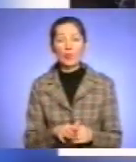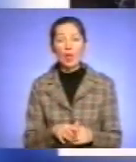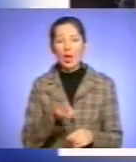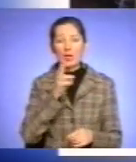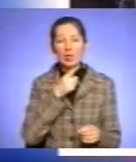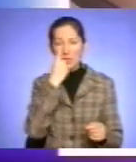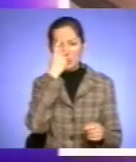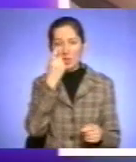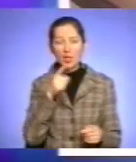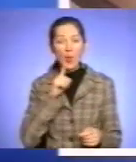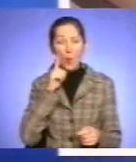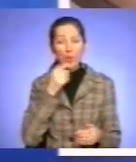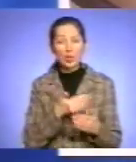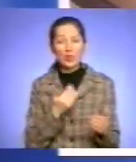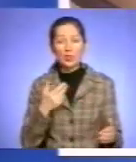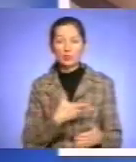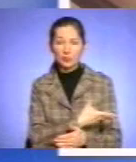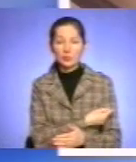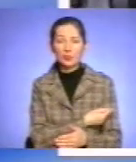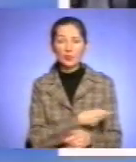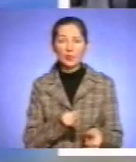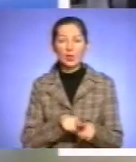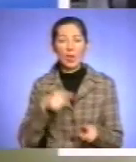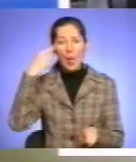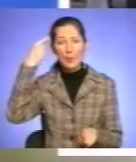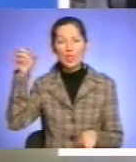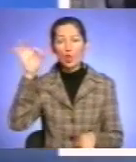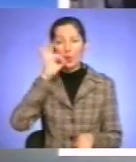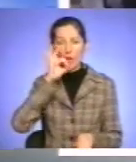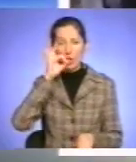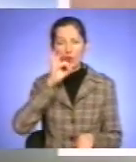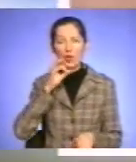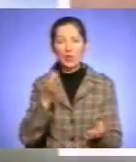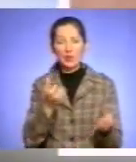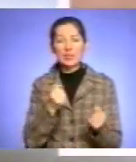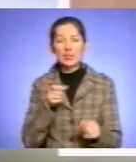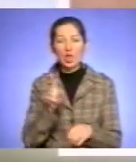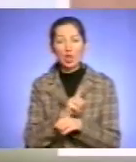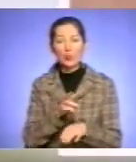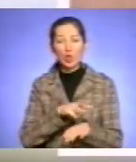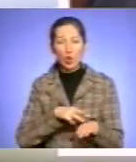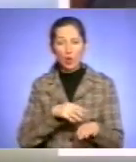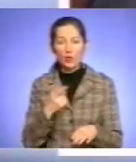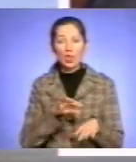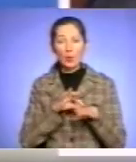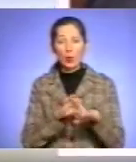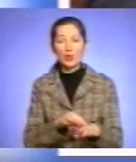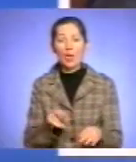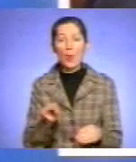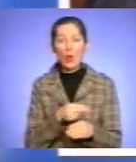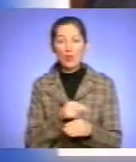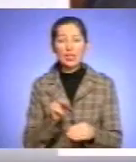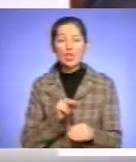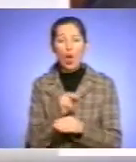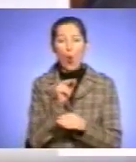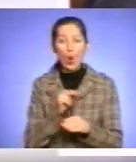Застерегти молодь від вживання наркотиків та психотропних речовин взялися тернопільські правоохоронці. Вони провели профілактичні уроки